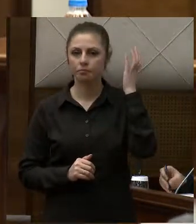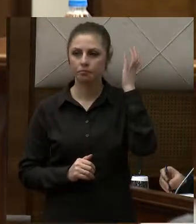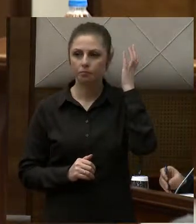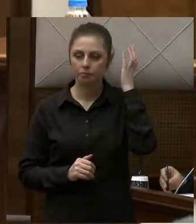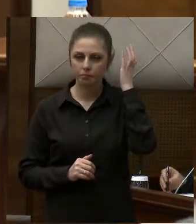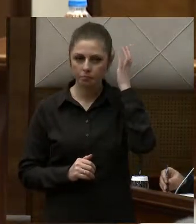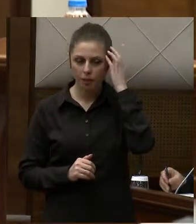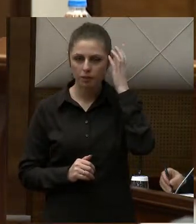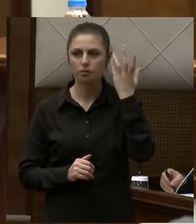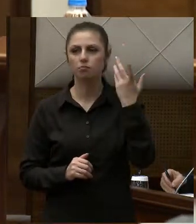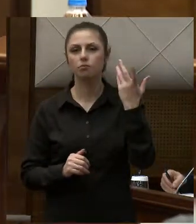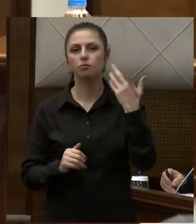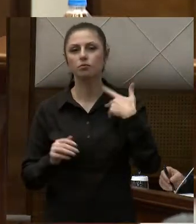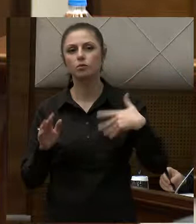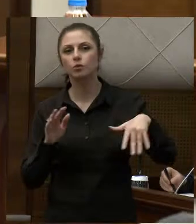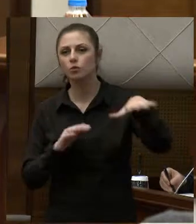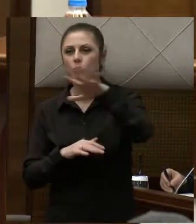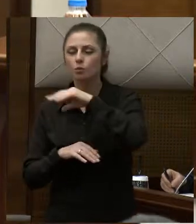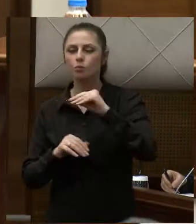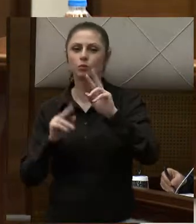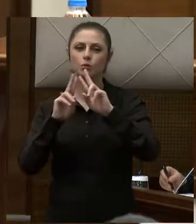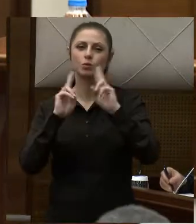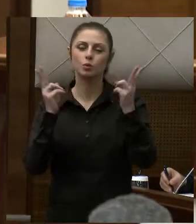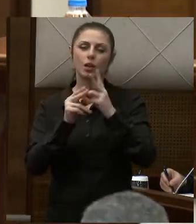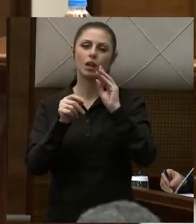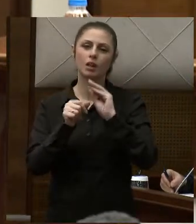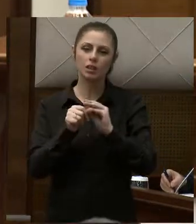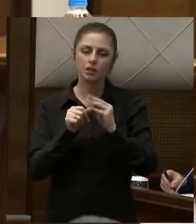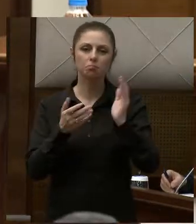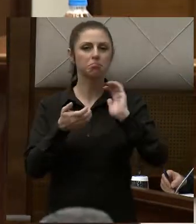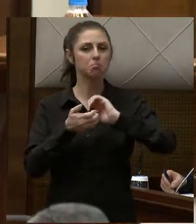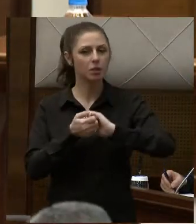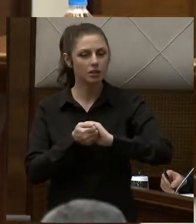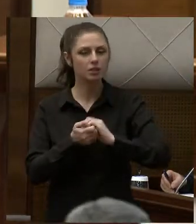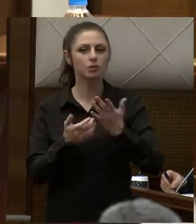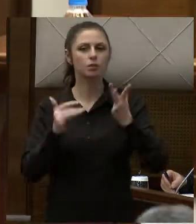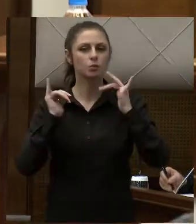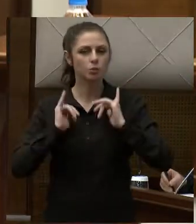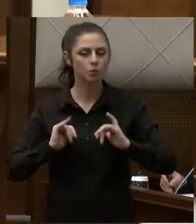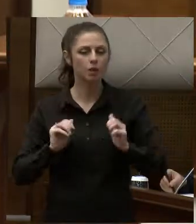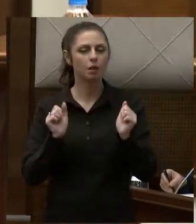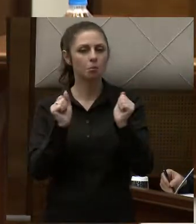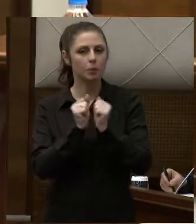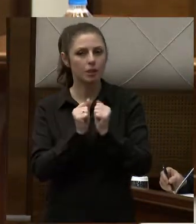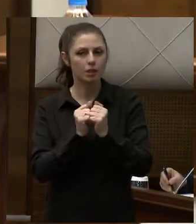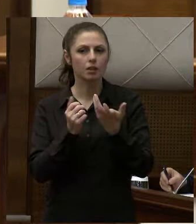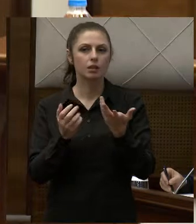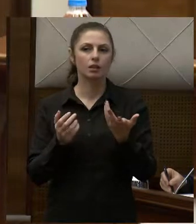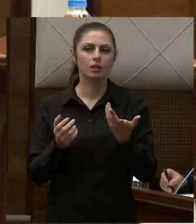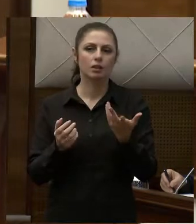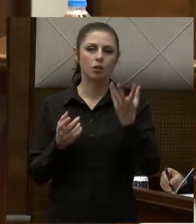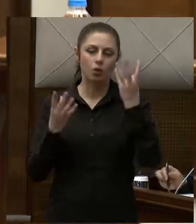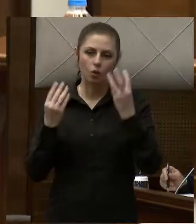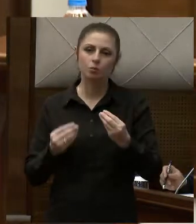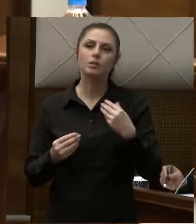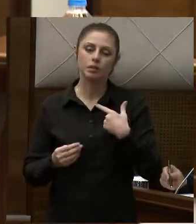ülkemiz ve tüm dünya için barışa, huzura, birliğe, bütünlüğe, refaha vesile